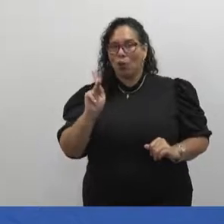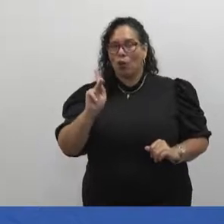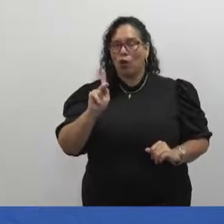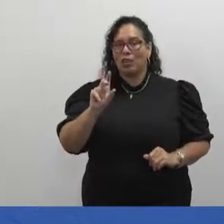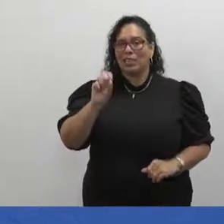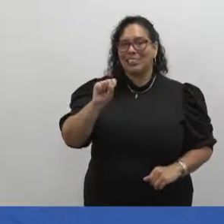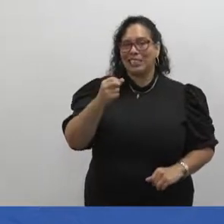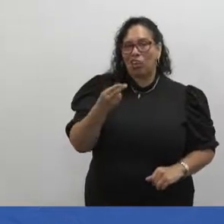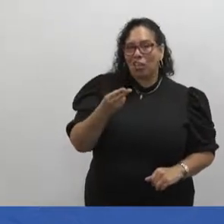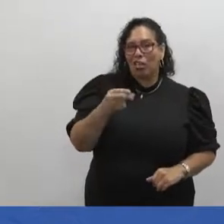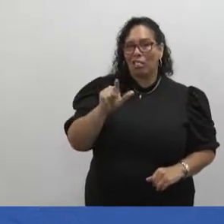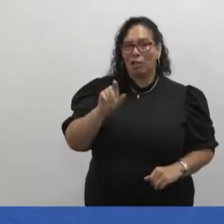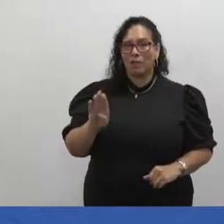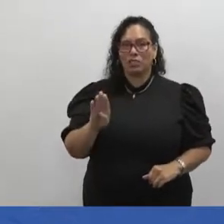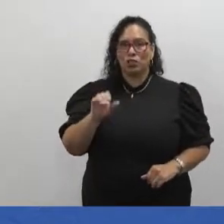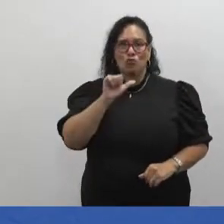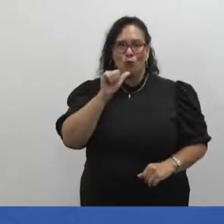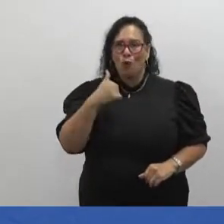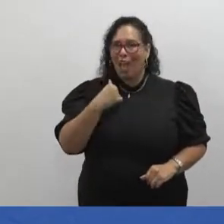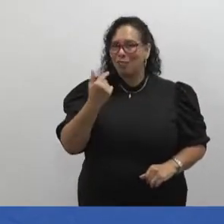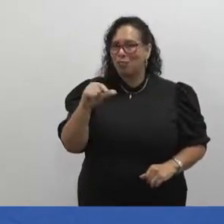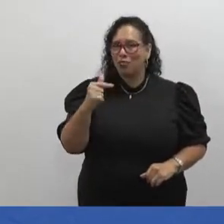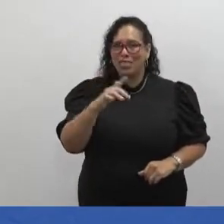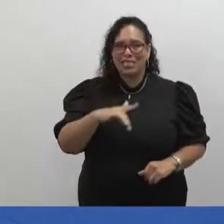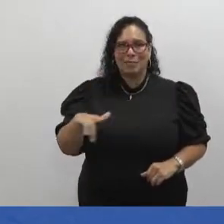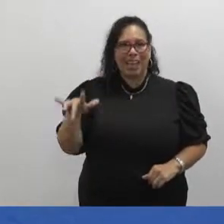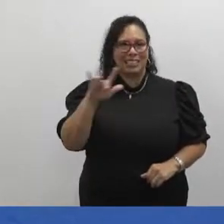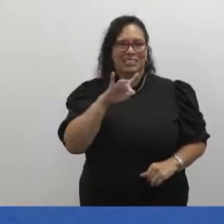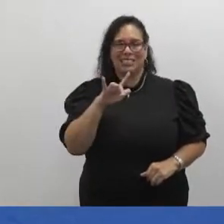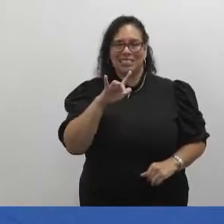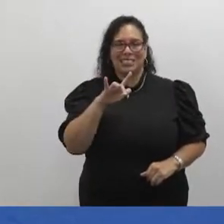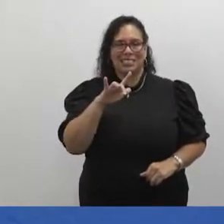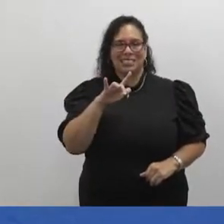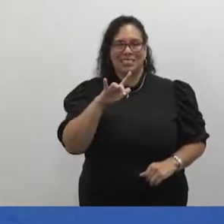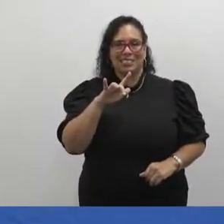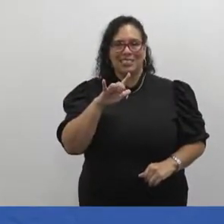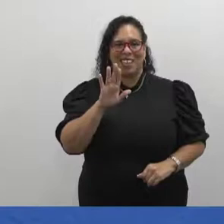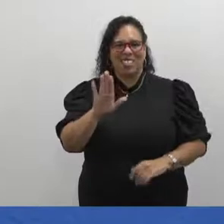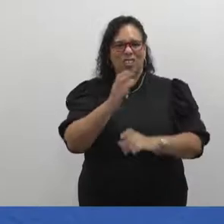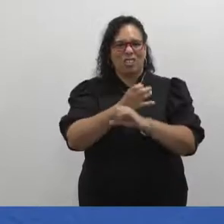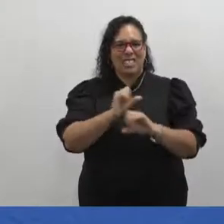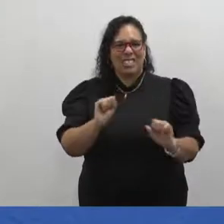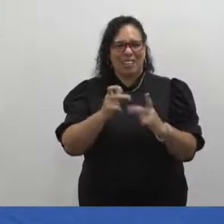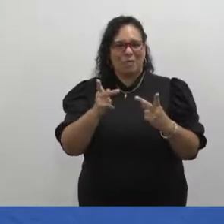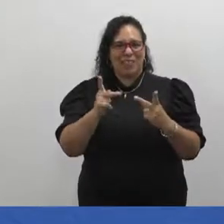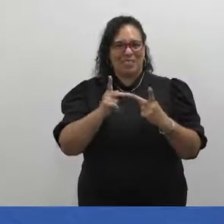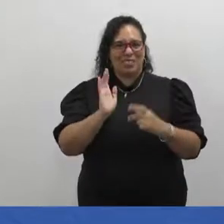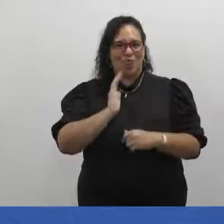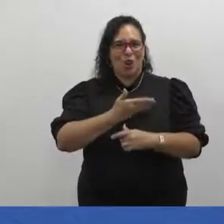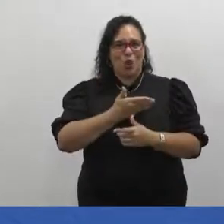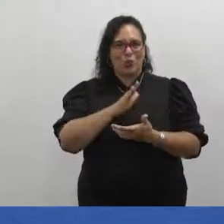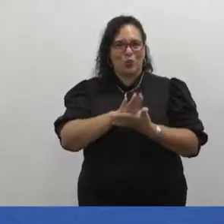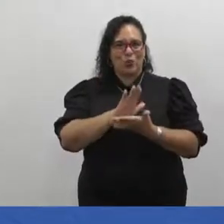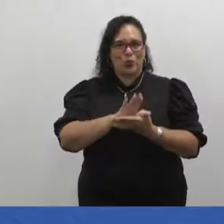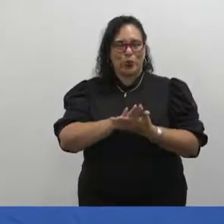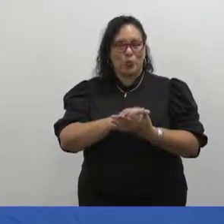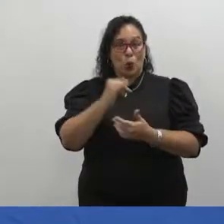ôm rấm dương đang than được không nằm ban mua chùm luôn đôi chị áo lon lon đôi chị nâng green